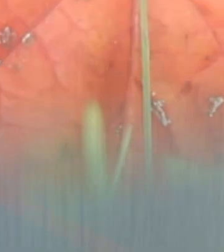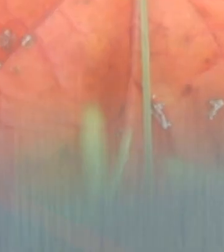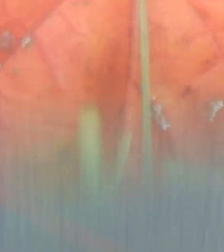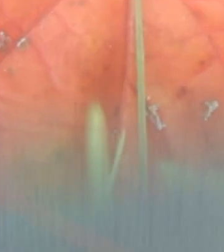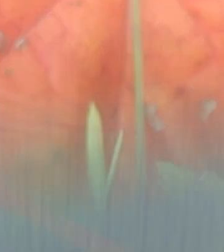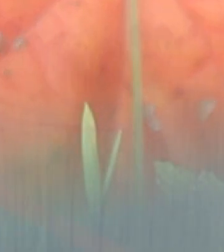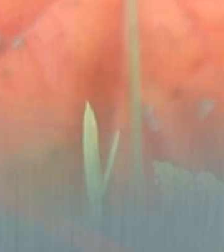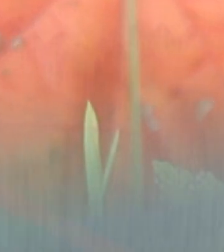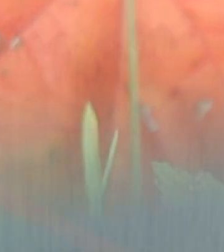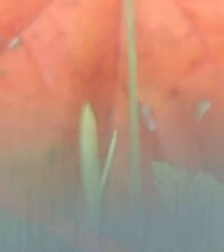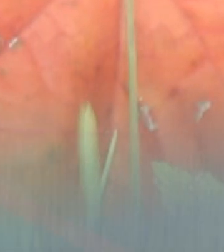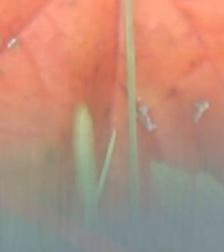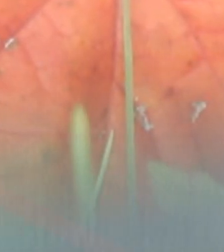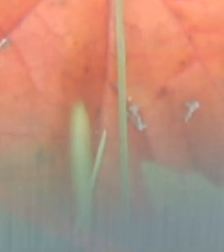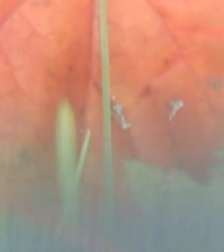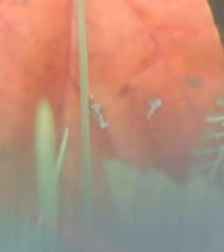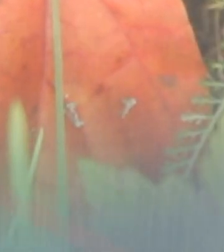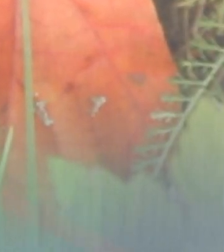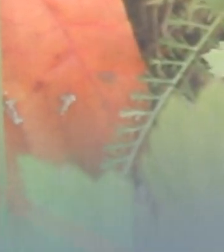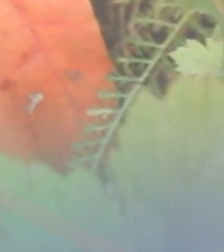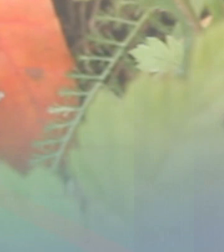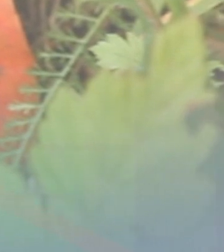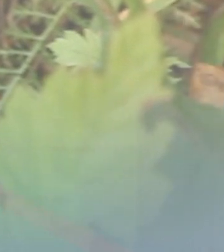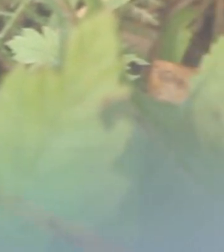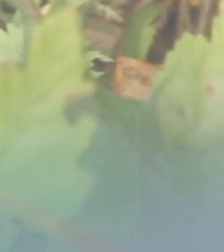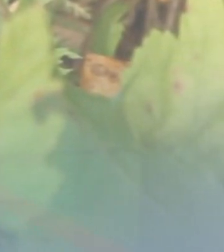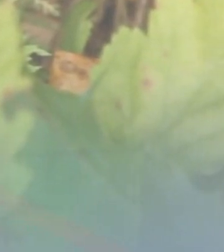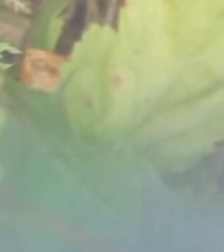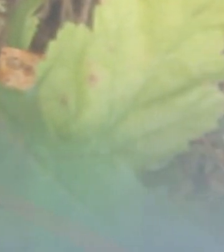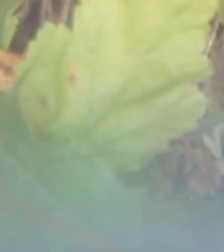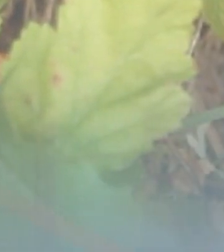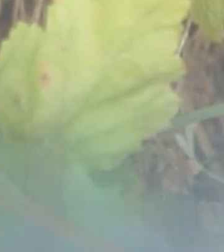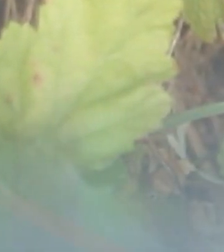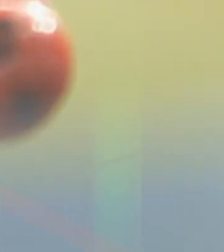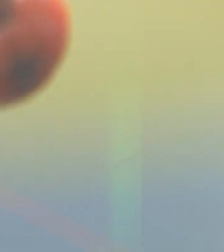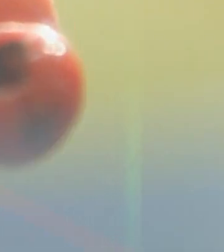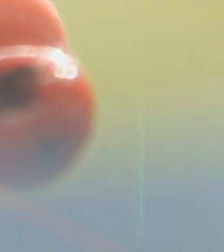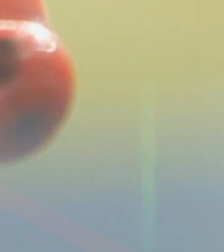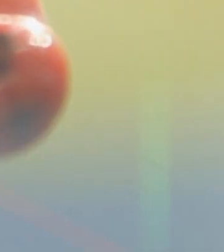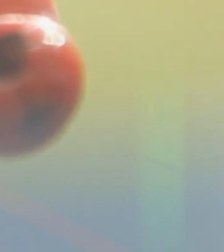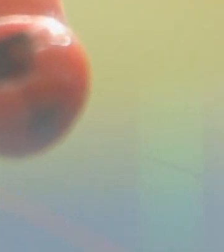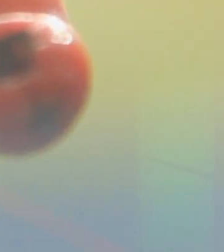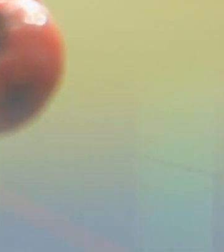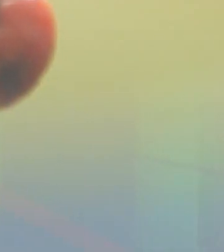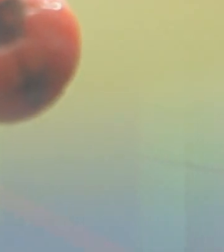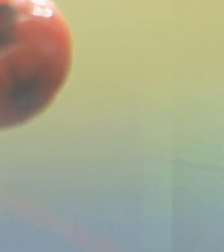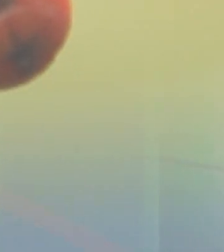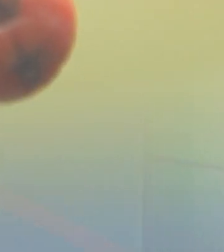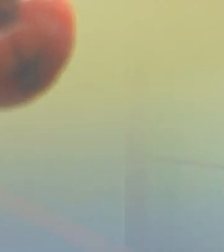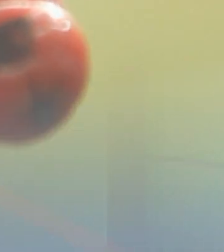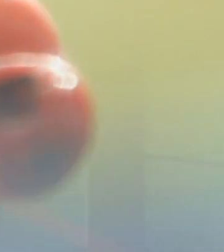У суботу 23 кастрычніка па народным календары Аўлампій. Па гэтым прысвятку меркавалі пра тое, якой будзе